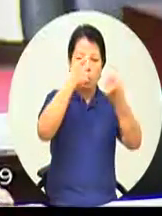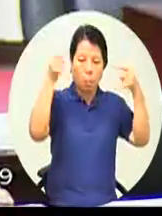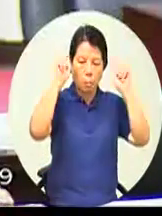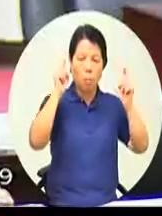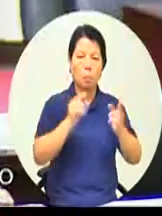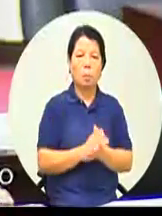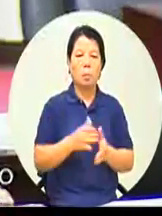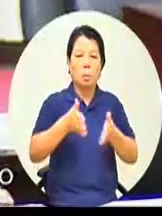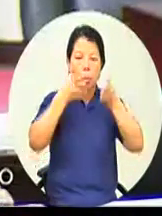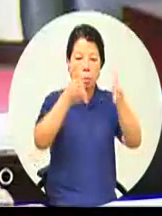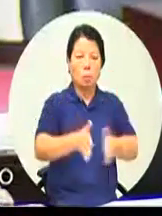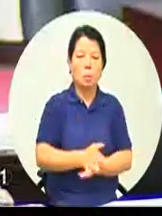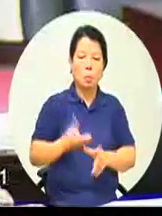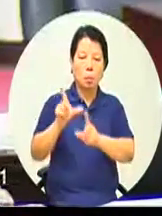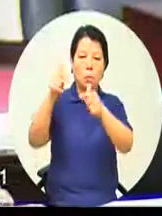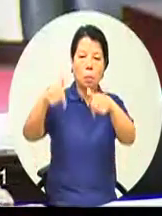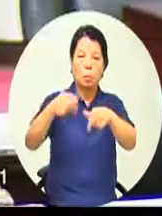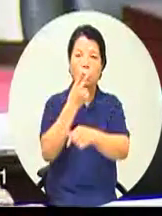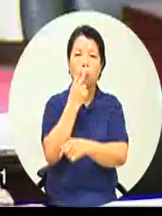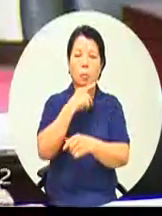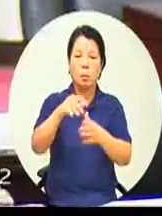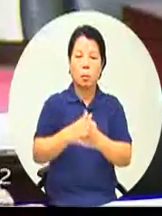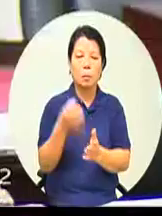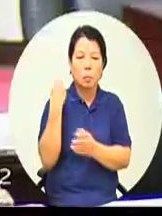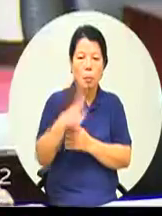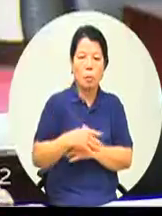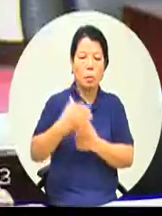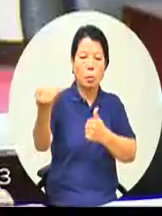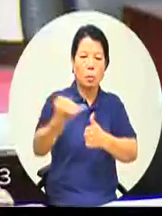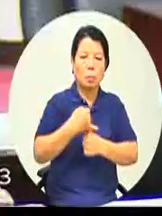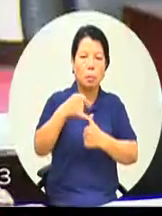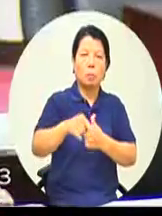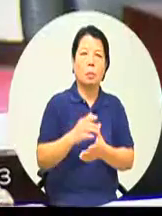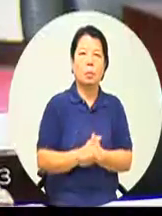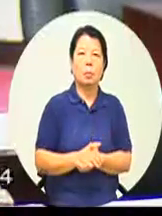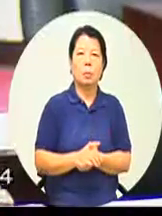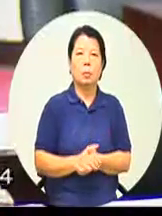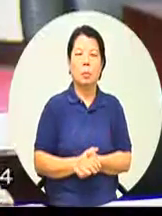别针对东南亚的这样的一个新移民，有很多的一个